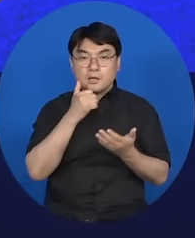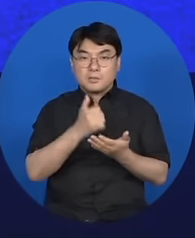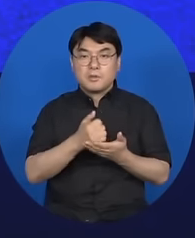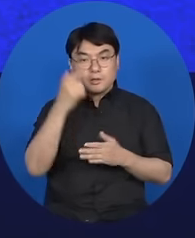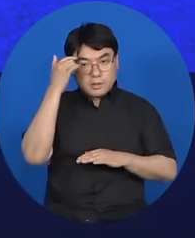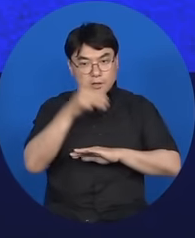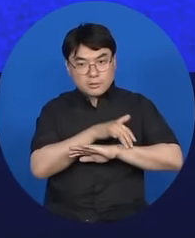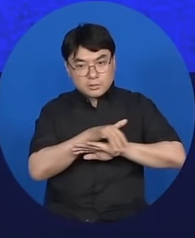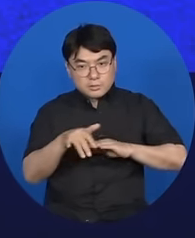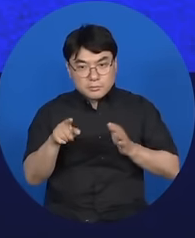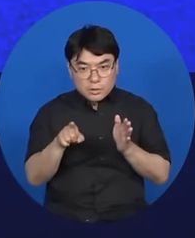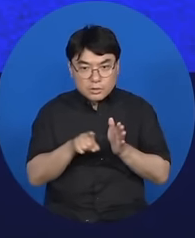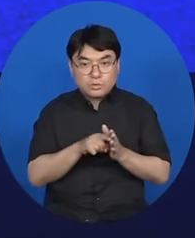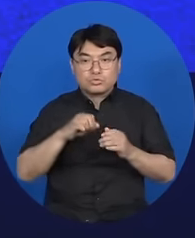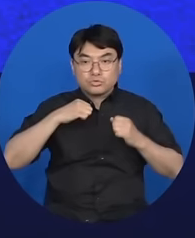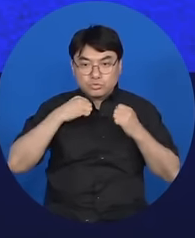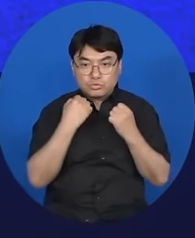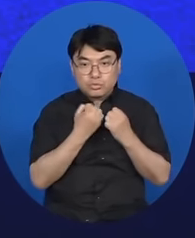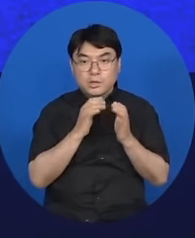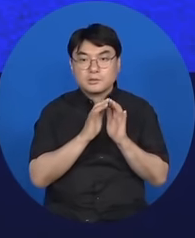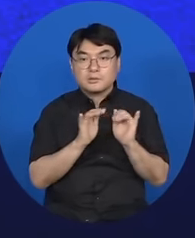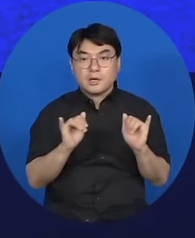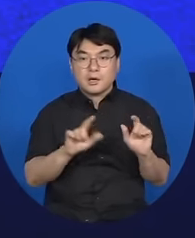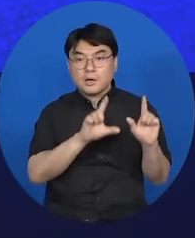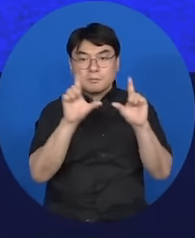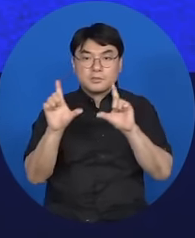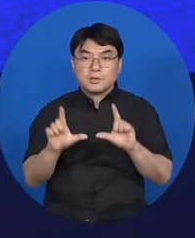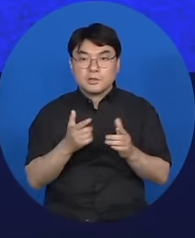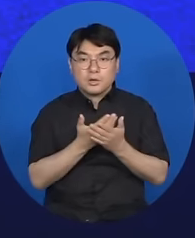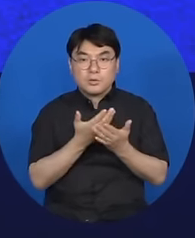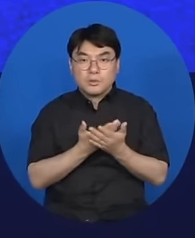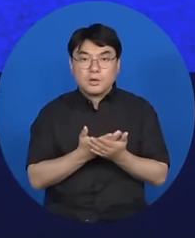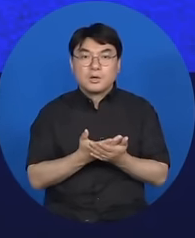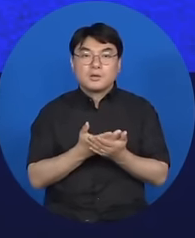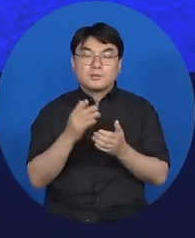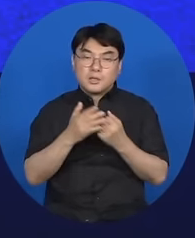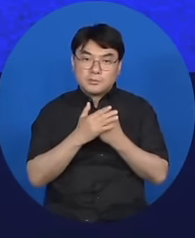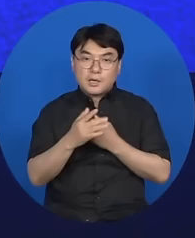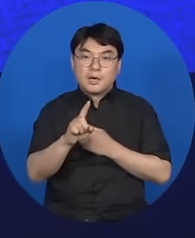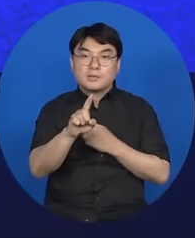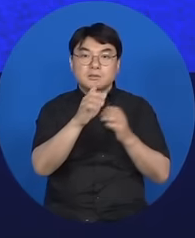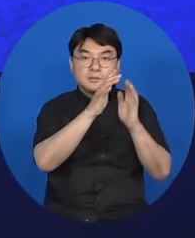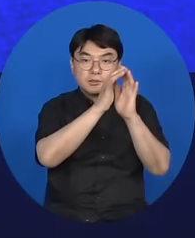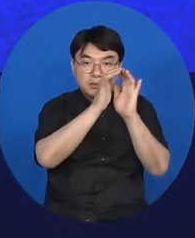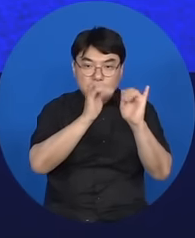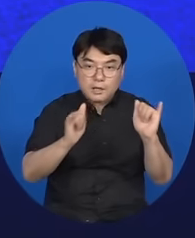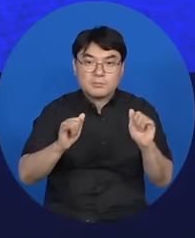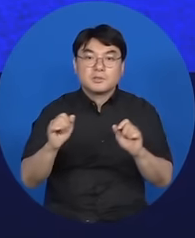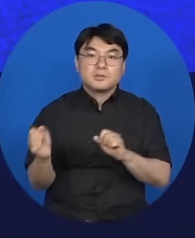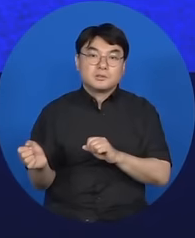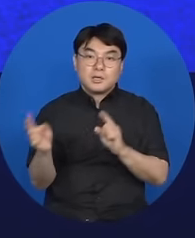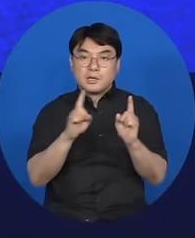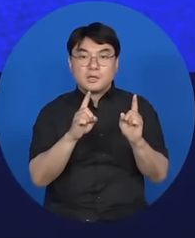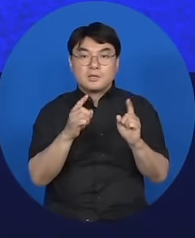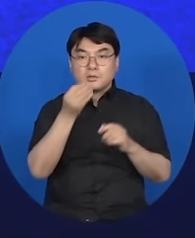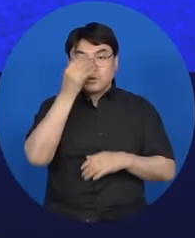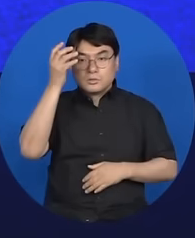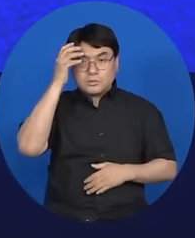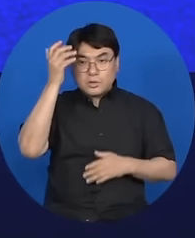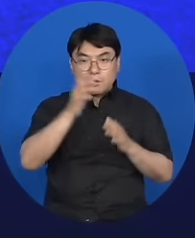신뢰하고 순종하는 삶을 살게 하여 주시옵소서. 그리하여 한 사람을 살리는 성령의 사람이 되게